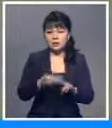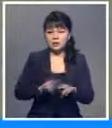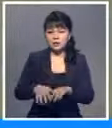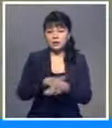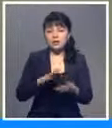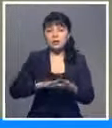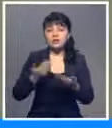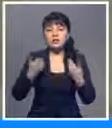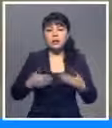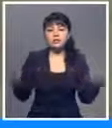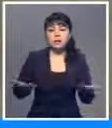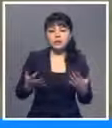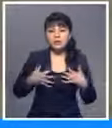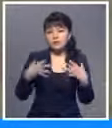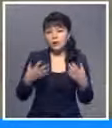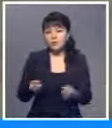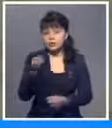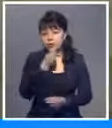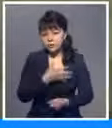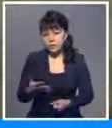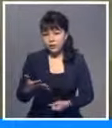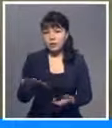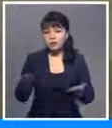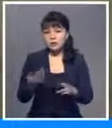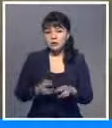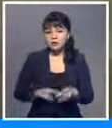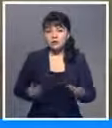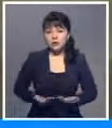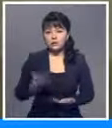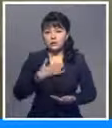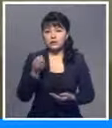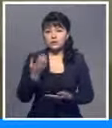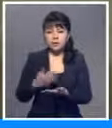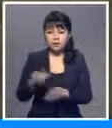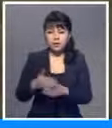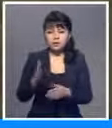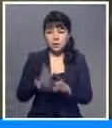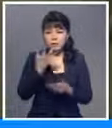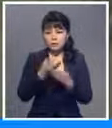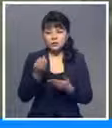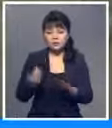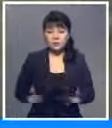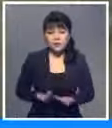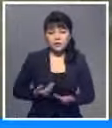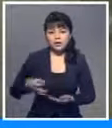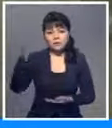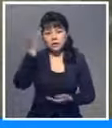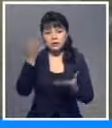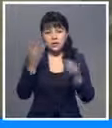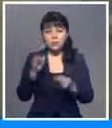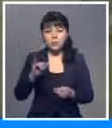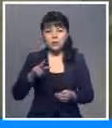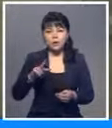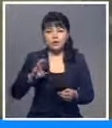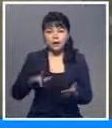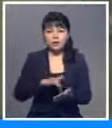Жағдайларымыз қалай? Денсаулықтарың жақсы ма? Мен де жүріп жатырмын. Ағай, өзіңіз көрген Ульяновск қаласы